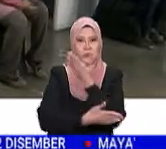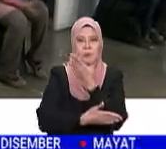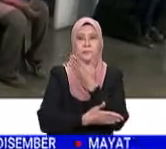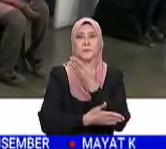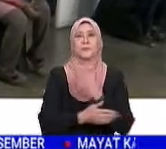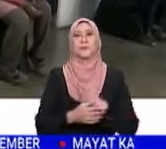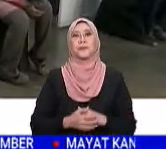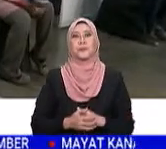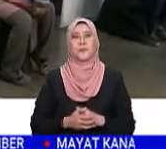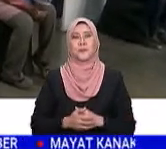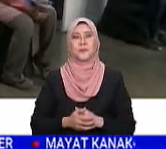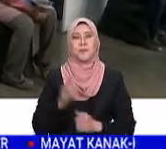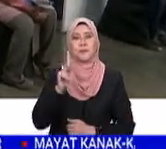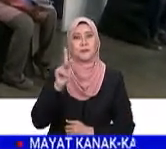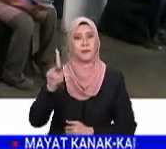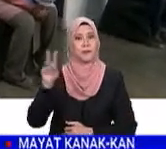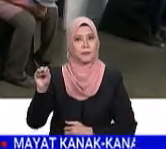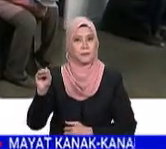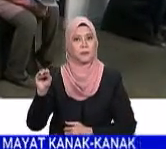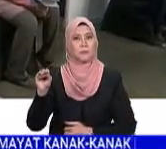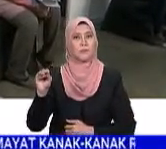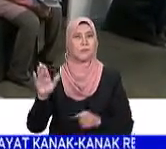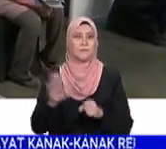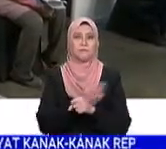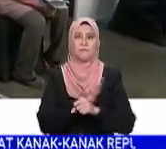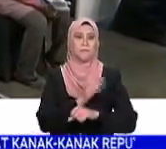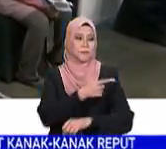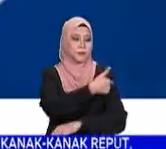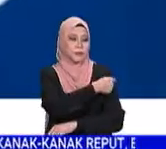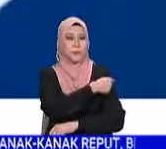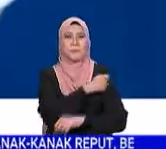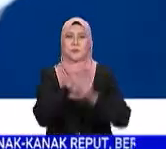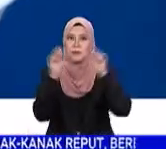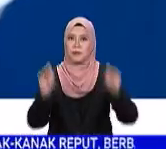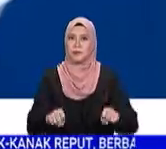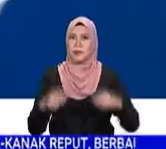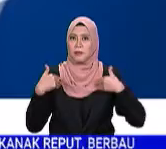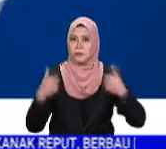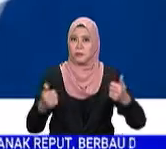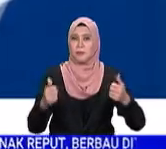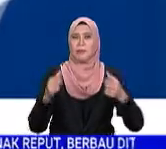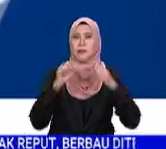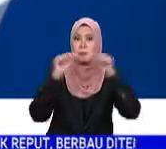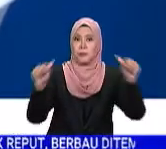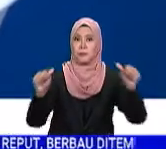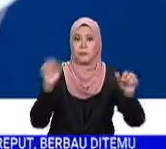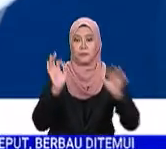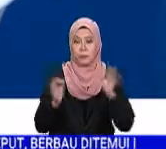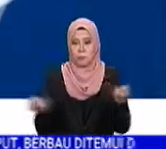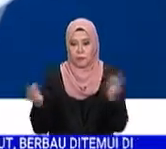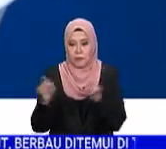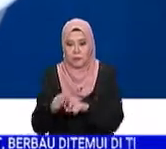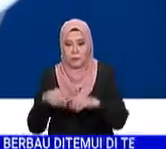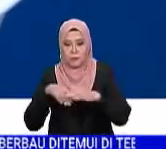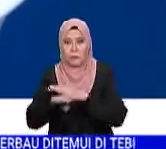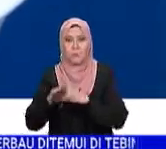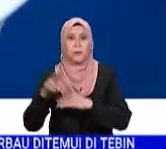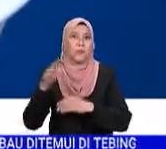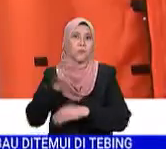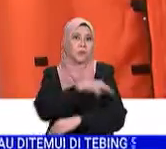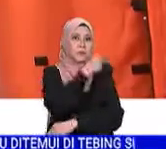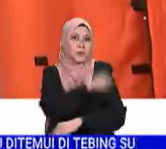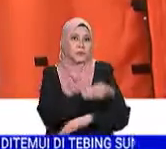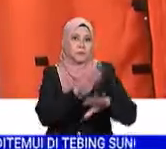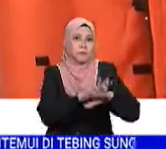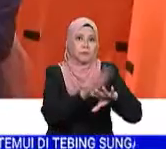Malah Kementerian Kesihatan KKM juga telah mengoptimumkan kapasiti sistem kesihatan awam sekiranya berlaku kemasukan hospital